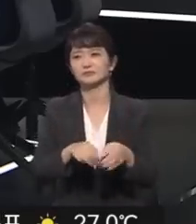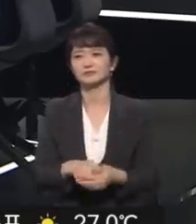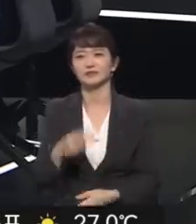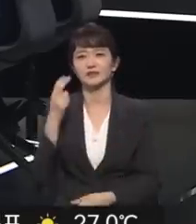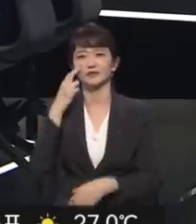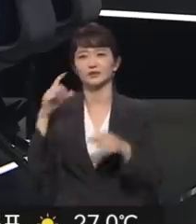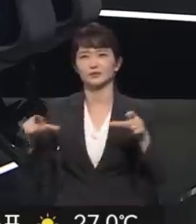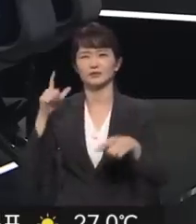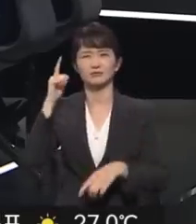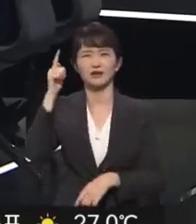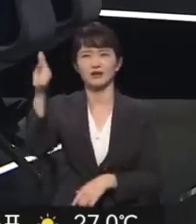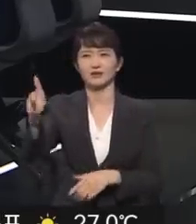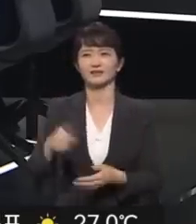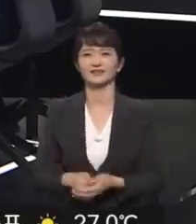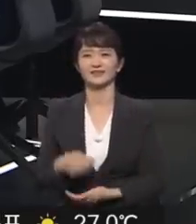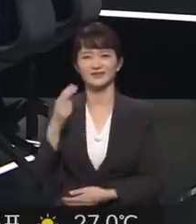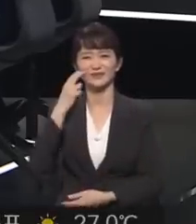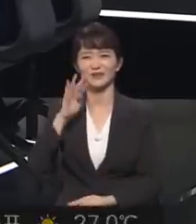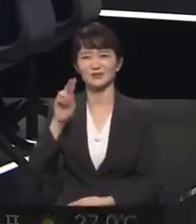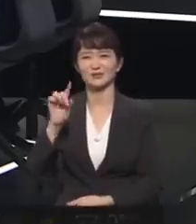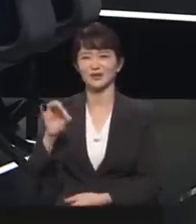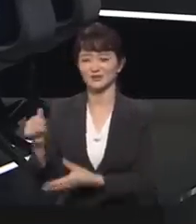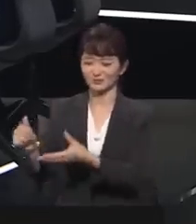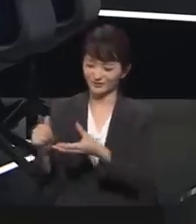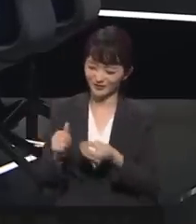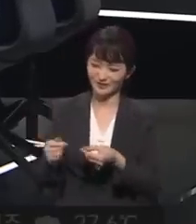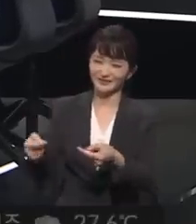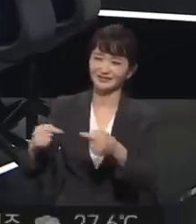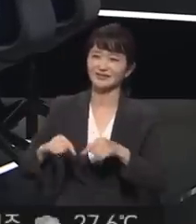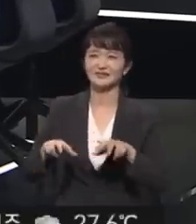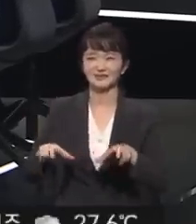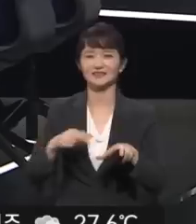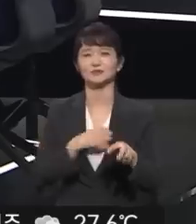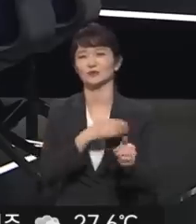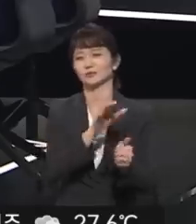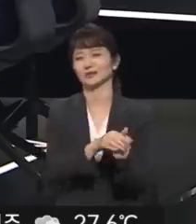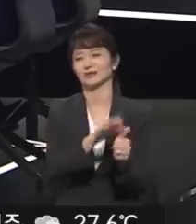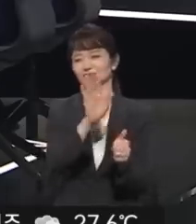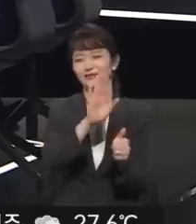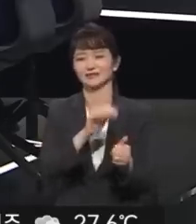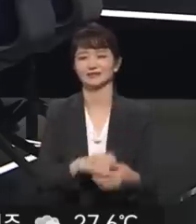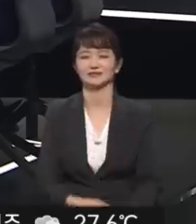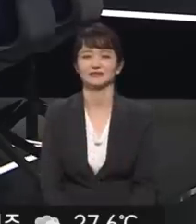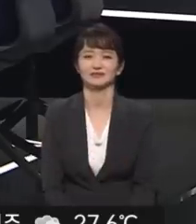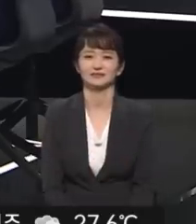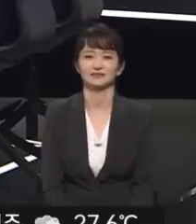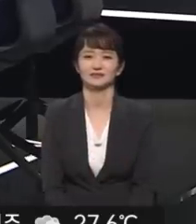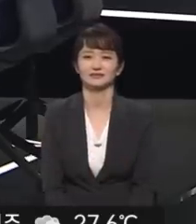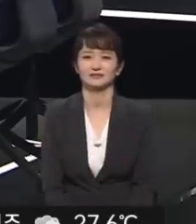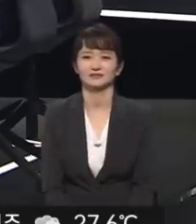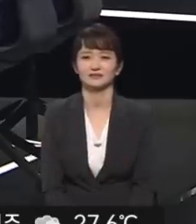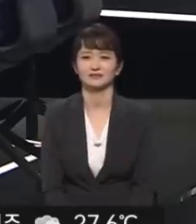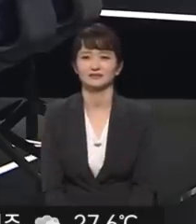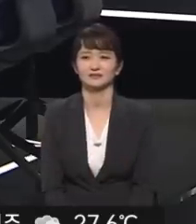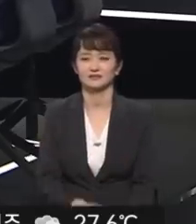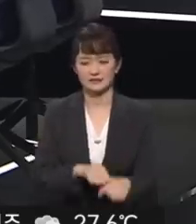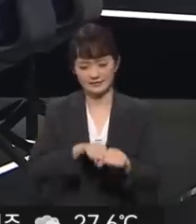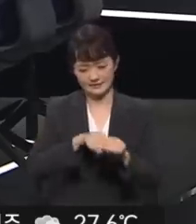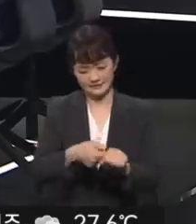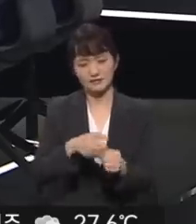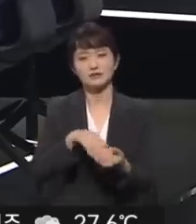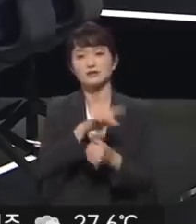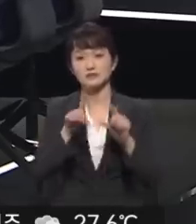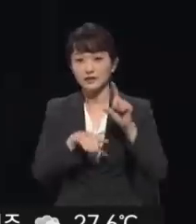멀긴 멀어요 송파 병원 나오시는데 알겠습니다 그러면 여기 아니지 않습니까 그런데 만약에 억지로 상황을 만들었다는